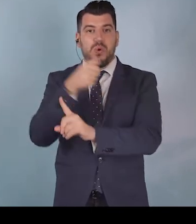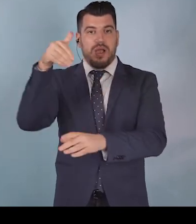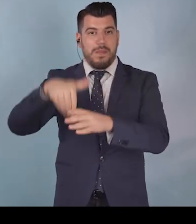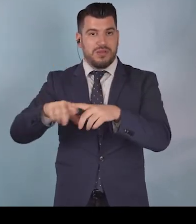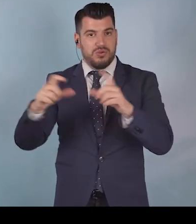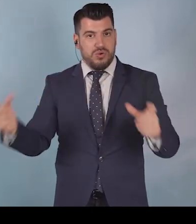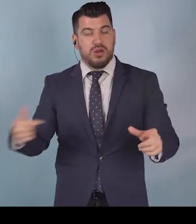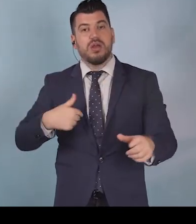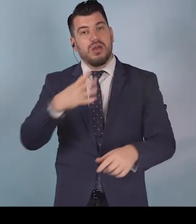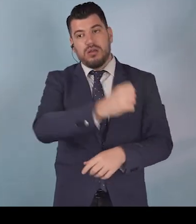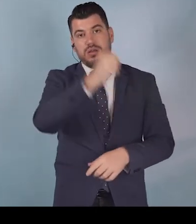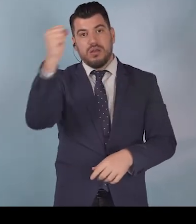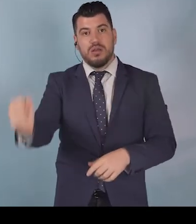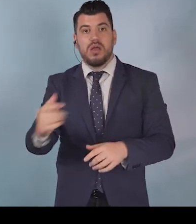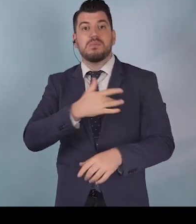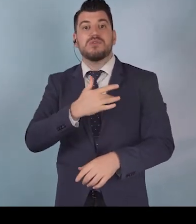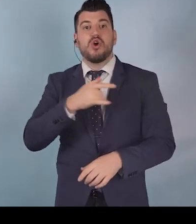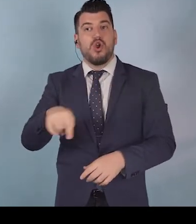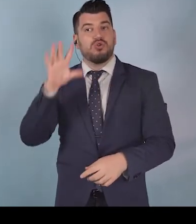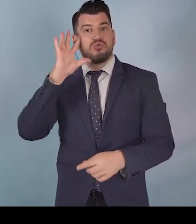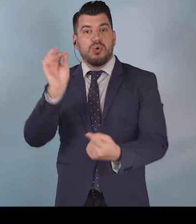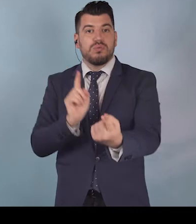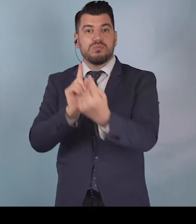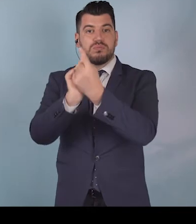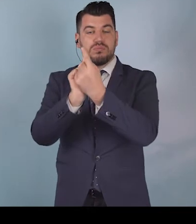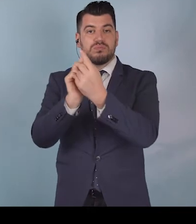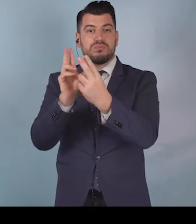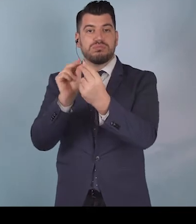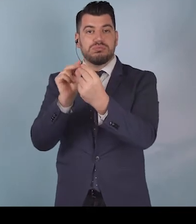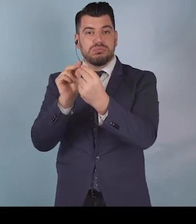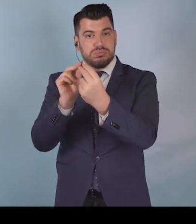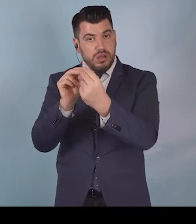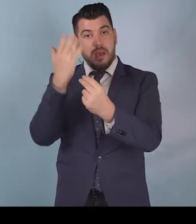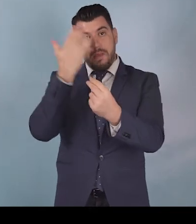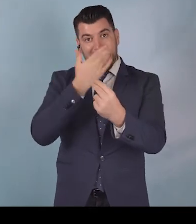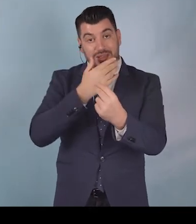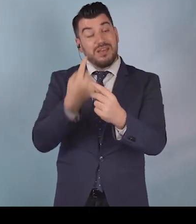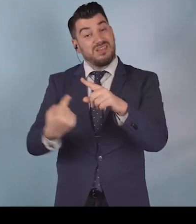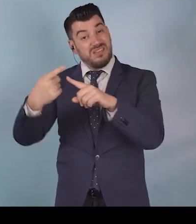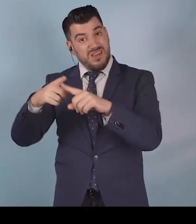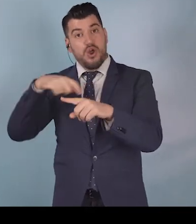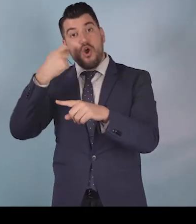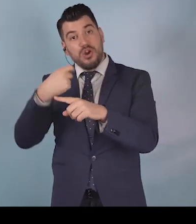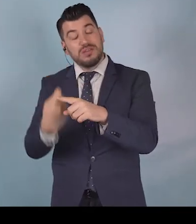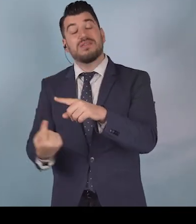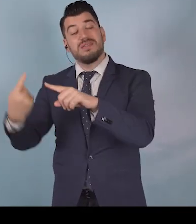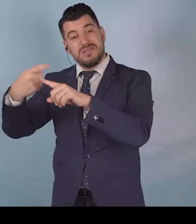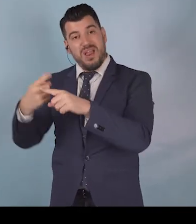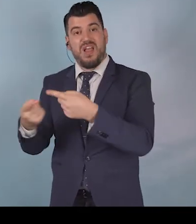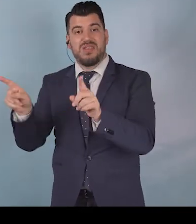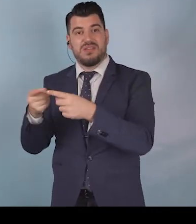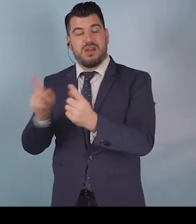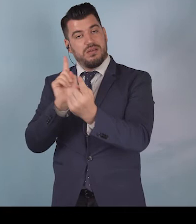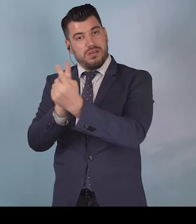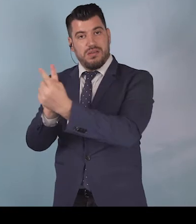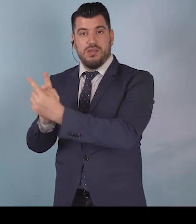στα σχολεία, με ψυχολόγους που θα μιλάνε και στους μαθητές και στους γονείς και στους εκπαιδευτικούς. Αυτό τώρα